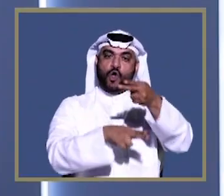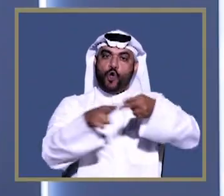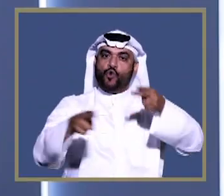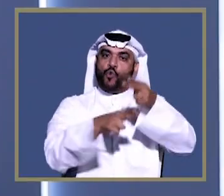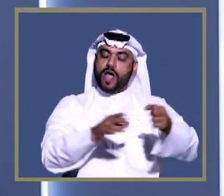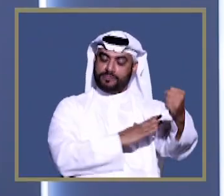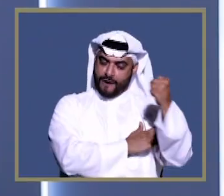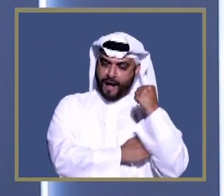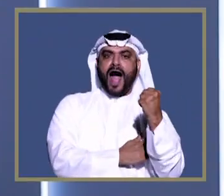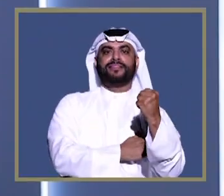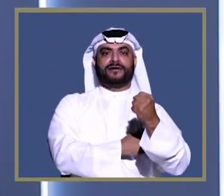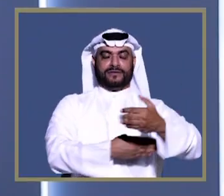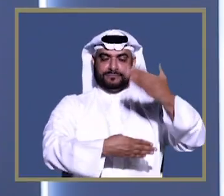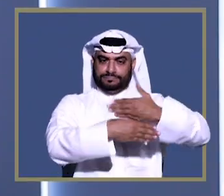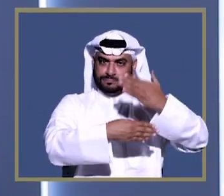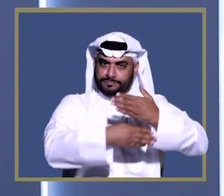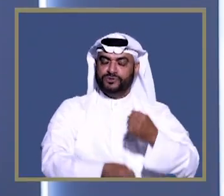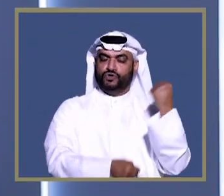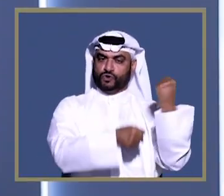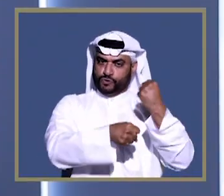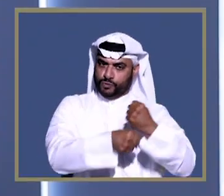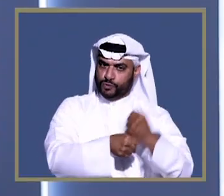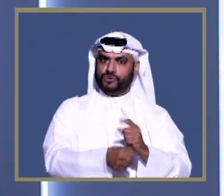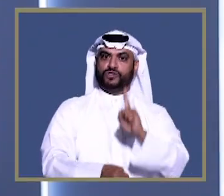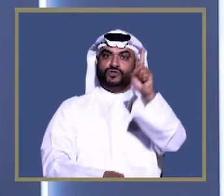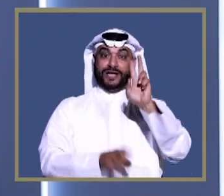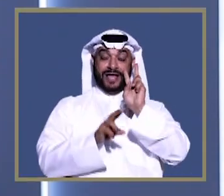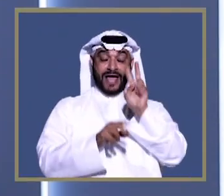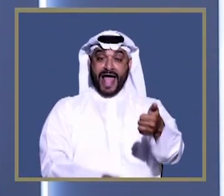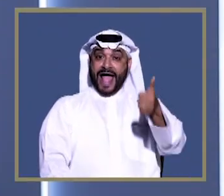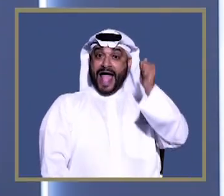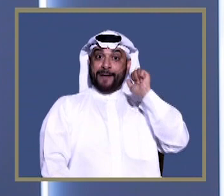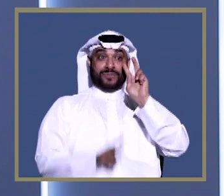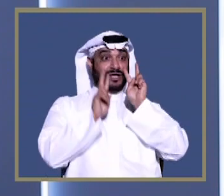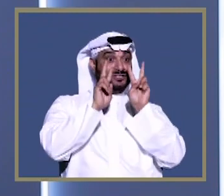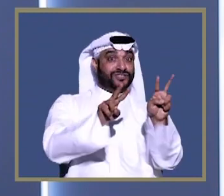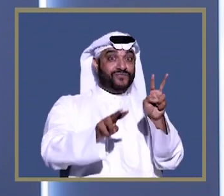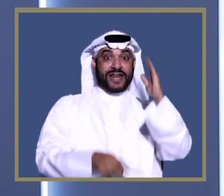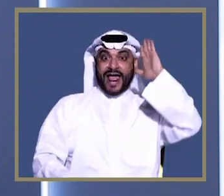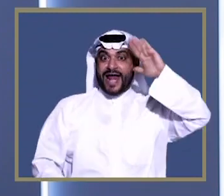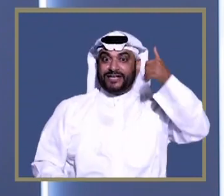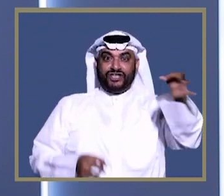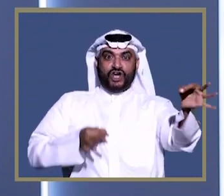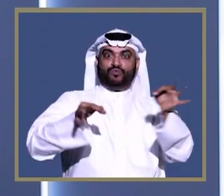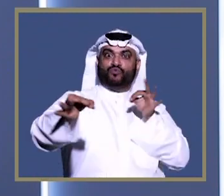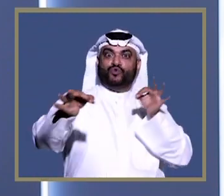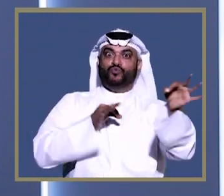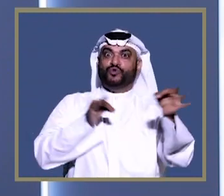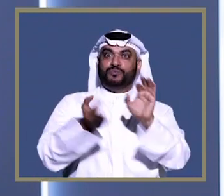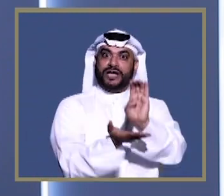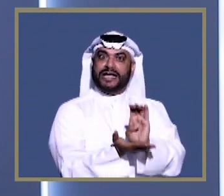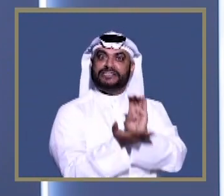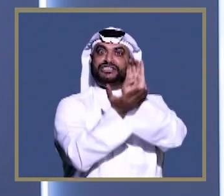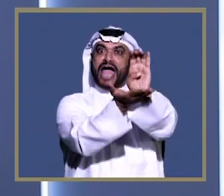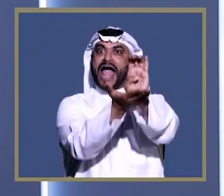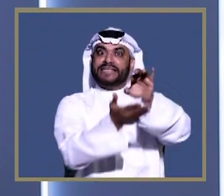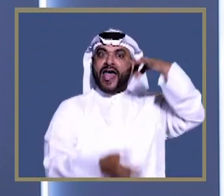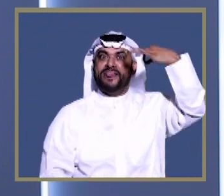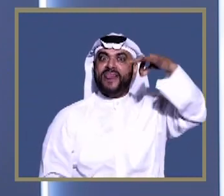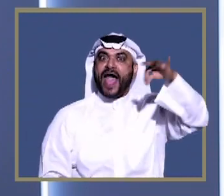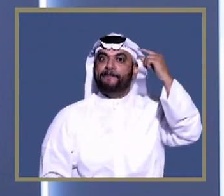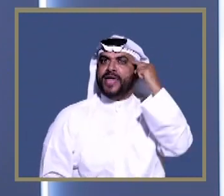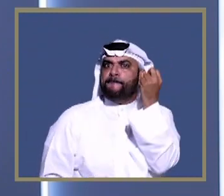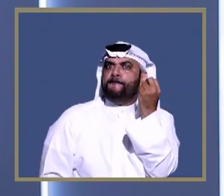الشباب الكويتي قادر على العمل، قادر على الإنجاز. بالأمس شاهدنا واحدة من الخوات المهندسات خذت جائزة ذهبية